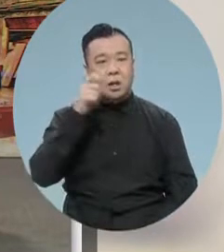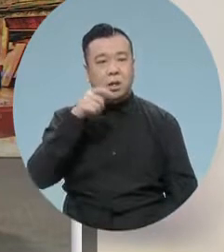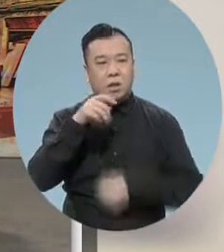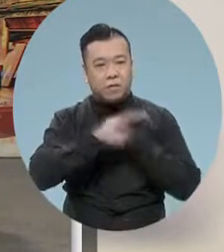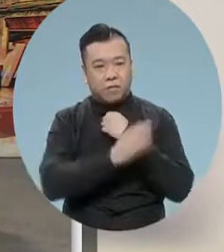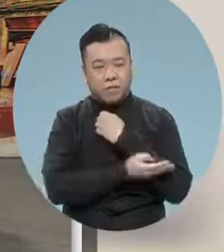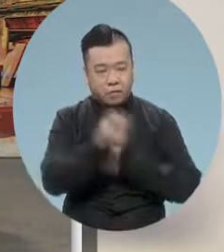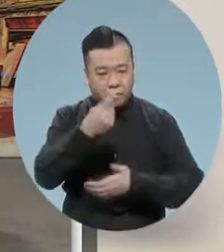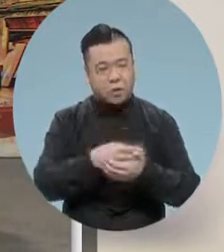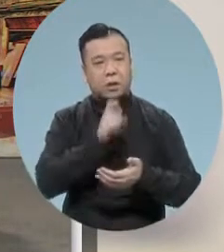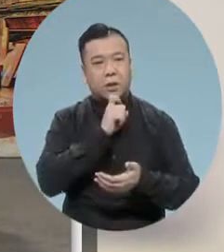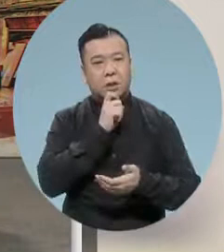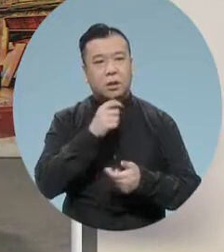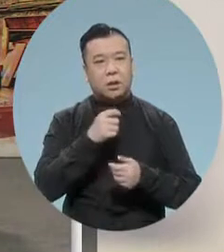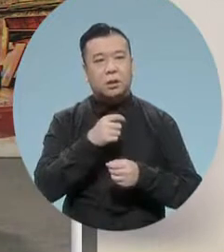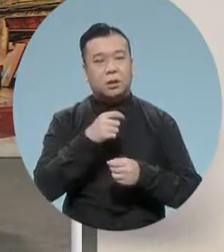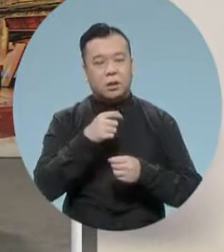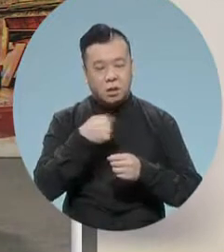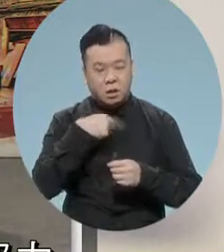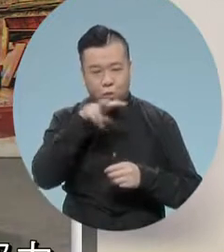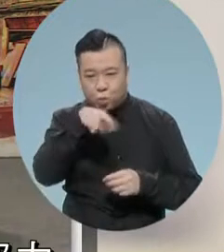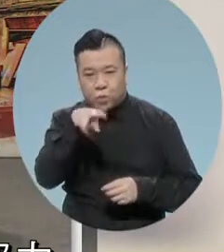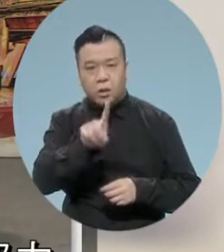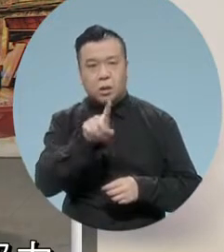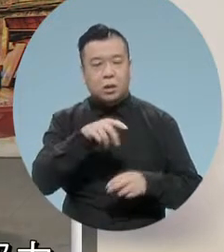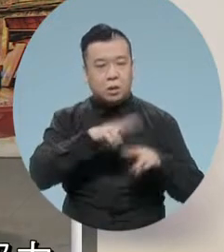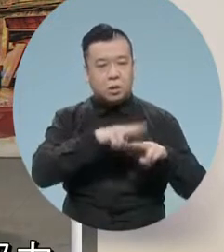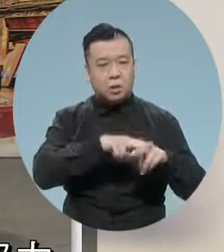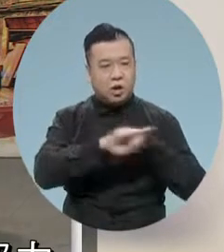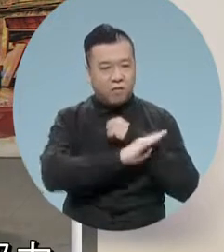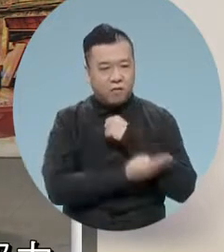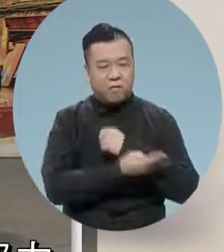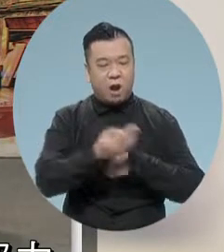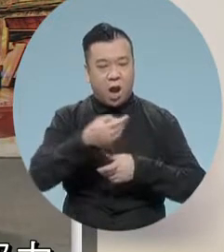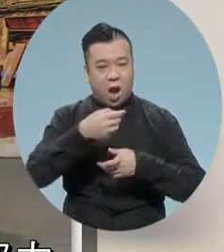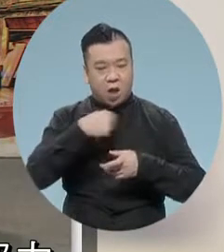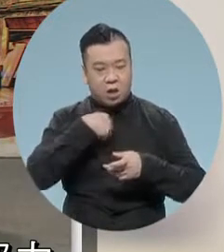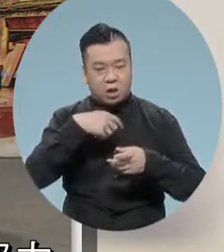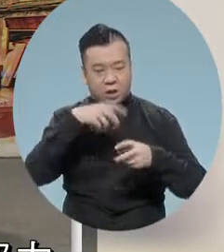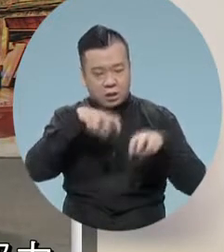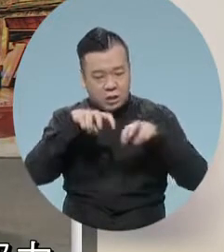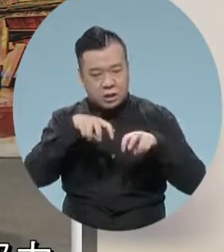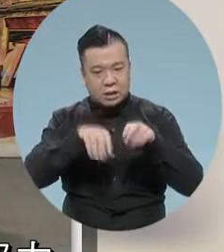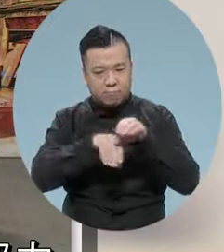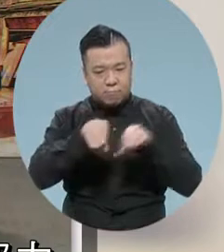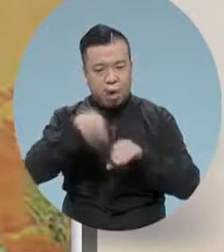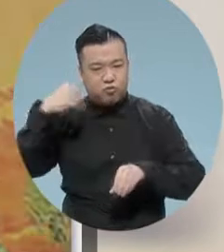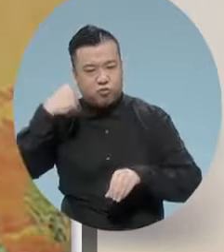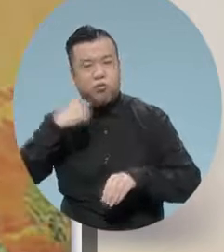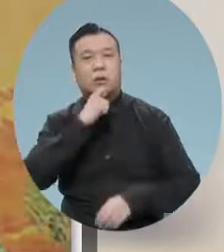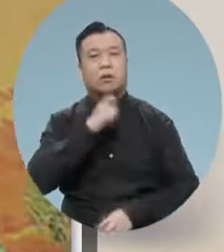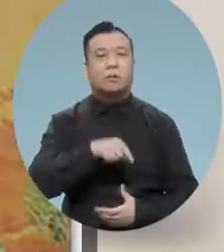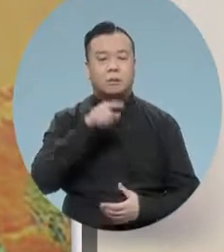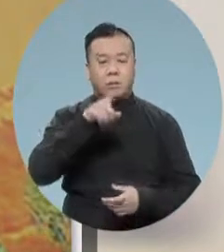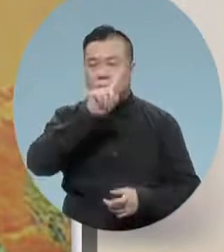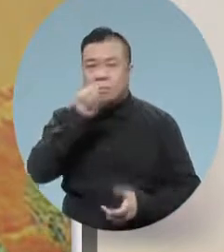到一定的条件之后呢，其实开始追求国家在法治的建设、法制的建设上面的一些努力了。